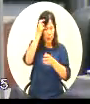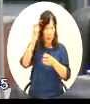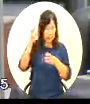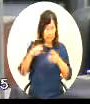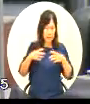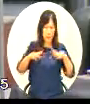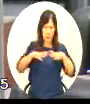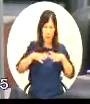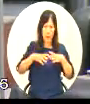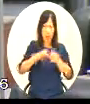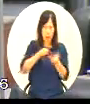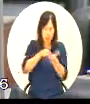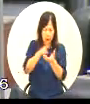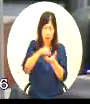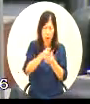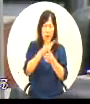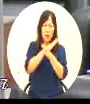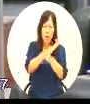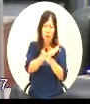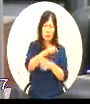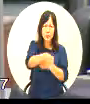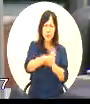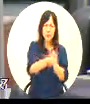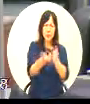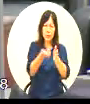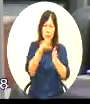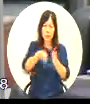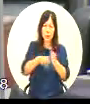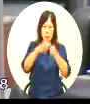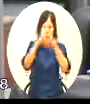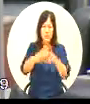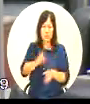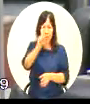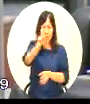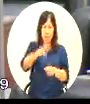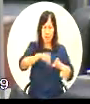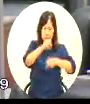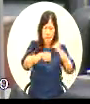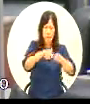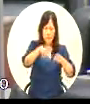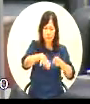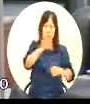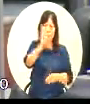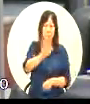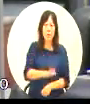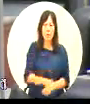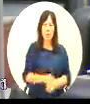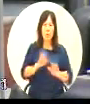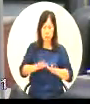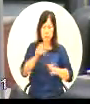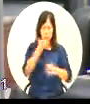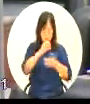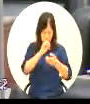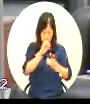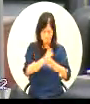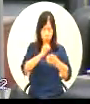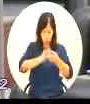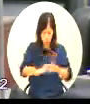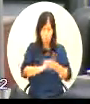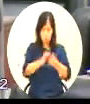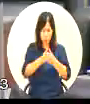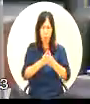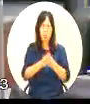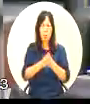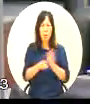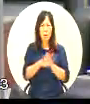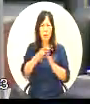寮这个夜市观光鱼市场前面增设一个自行车站，那目前也确定要做了。那我想从